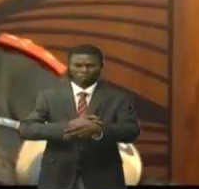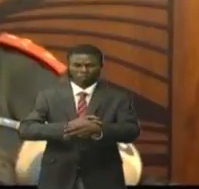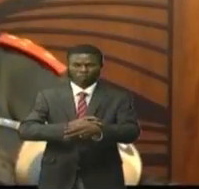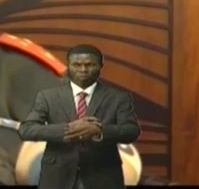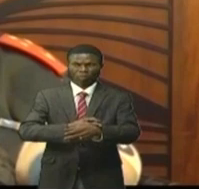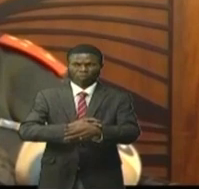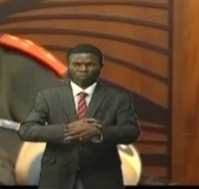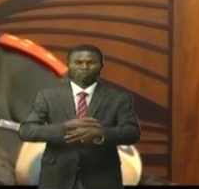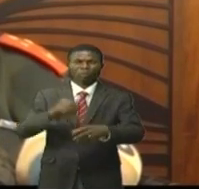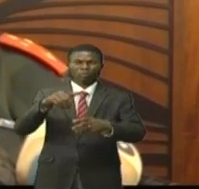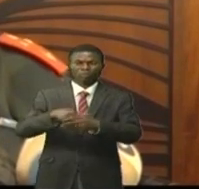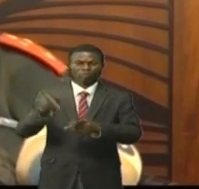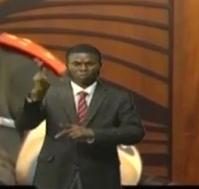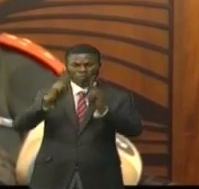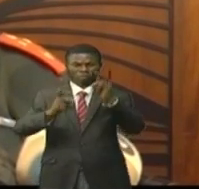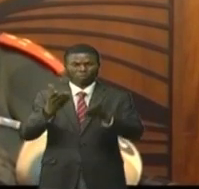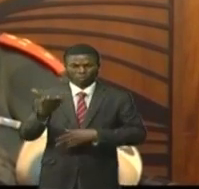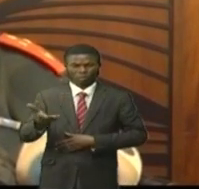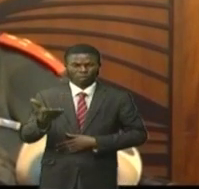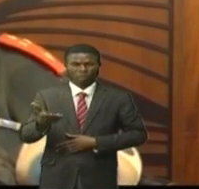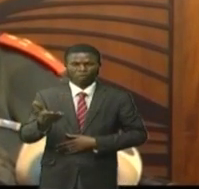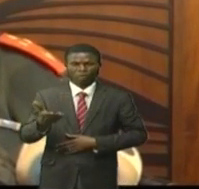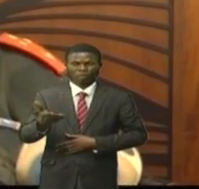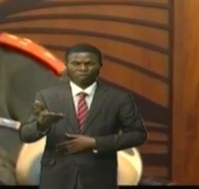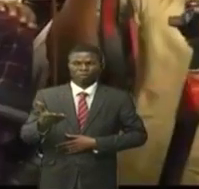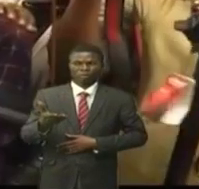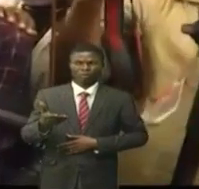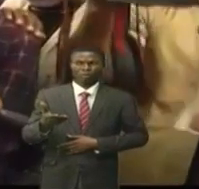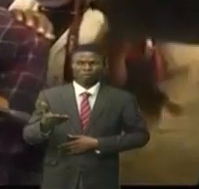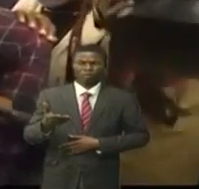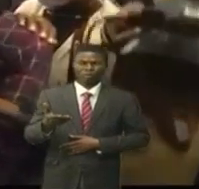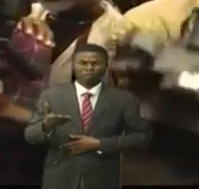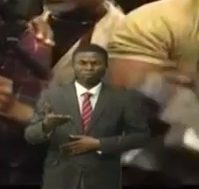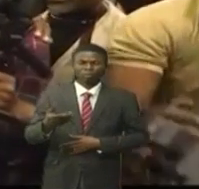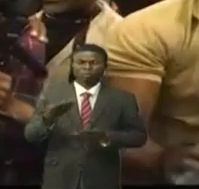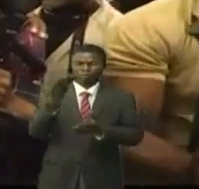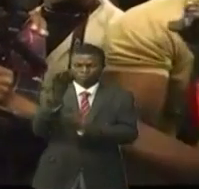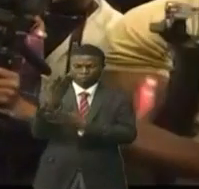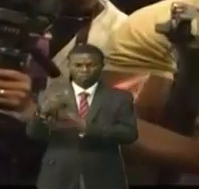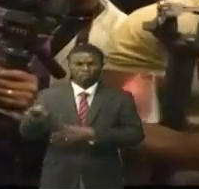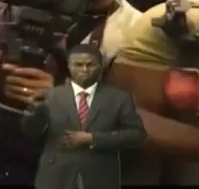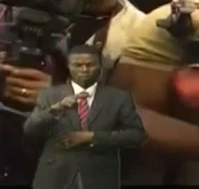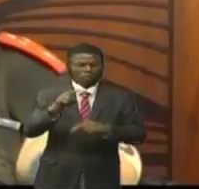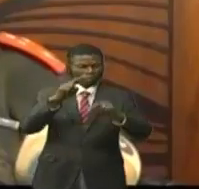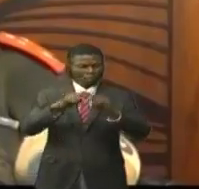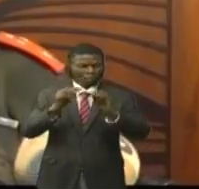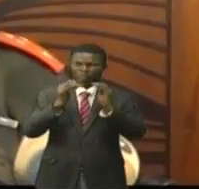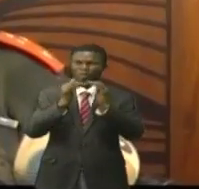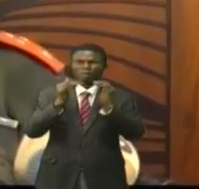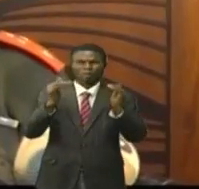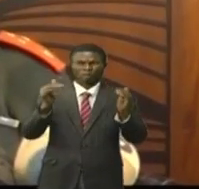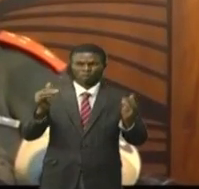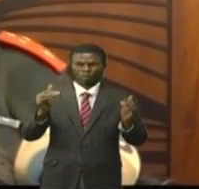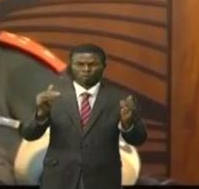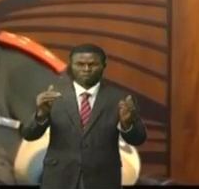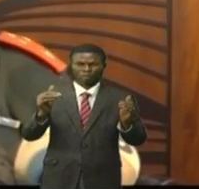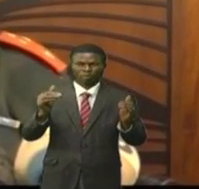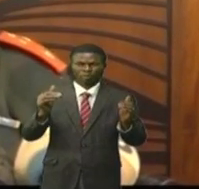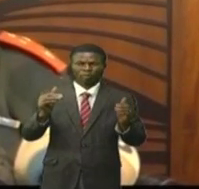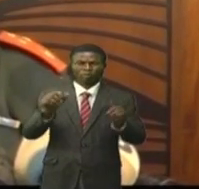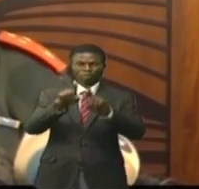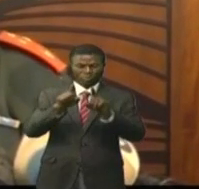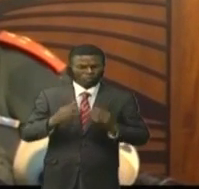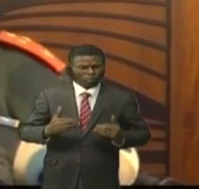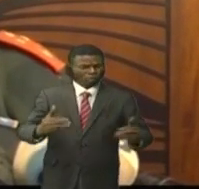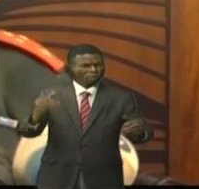au sein de la population je vous demande de rester calme et de